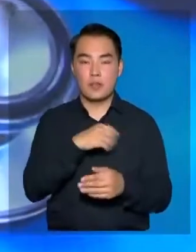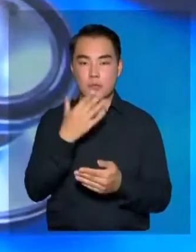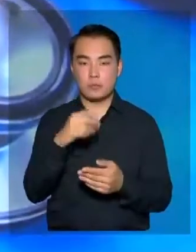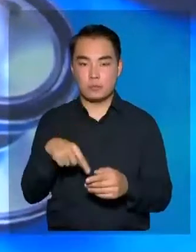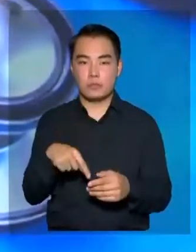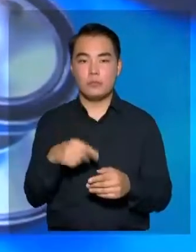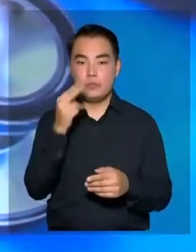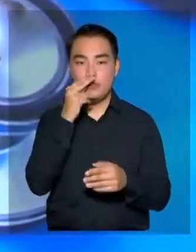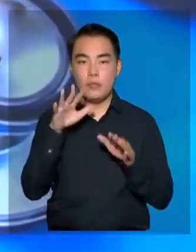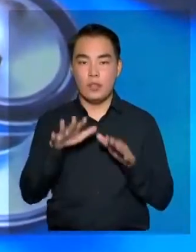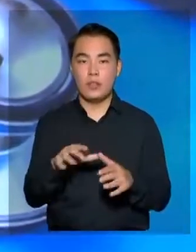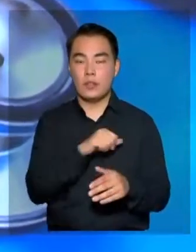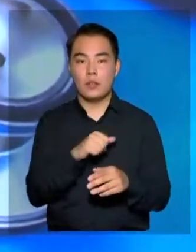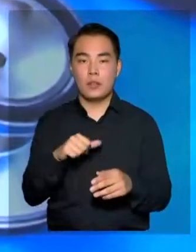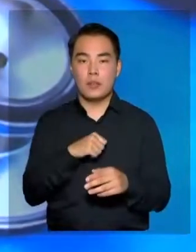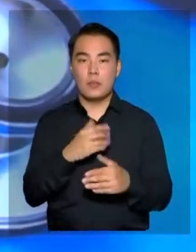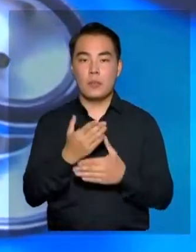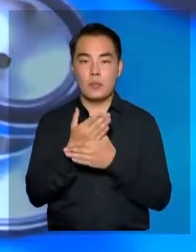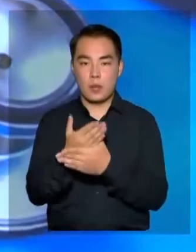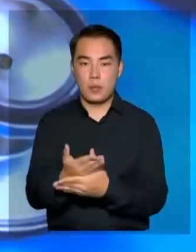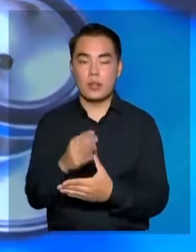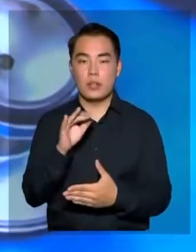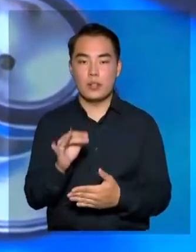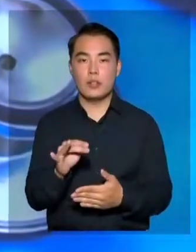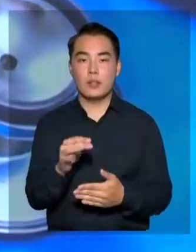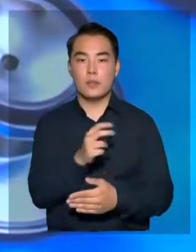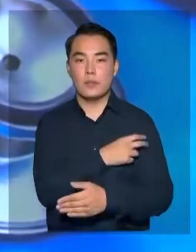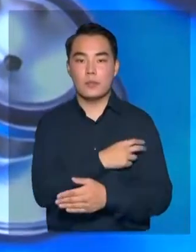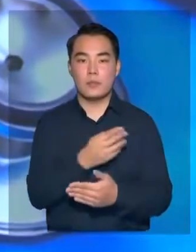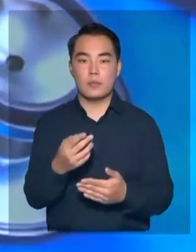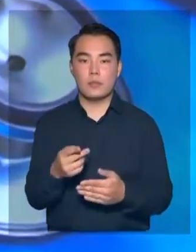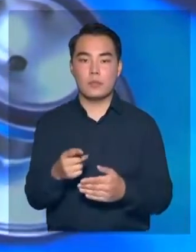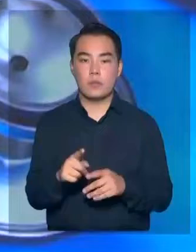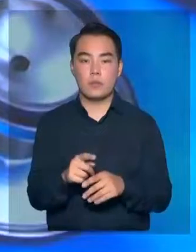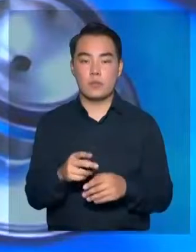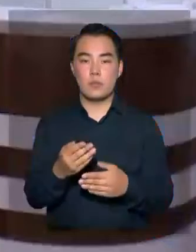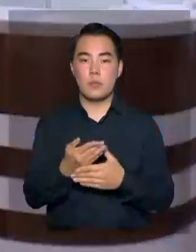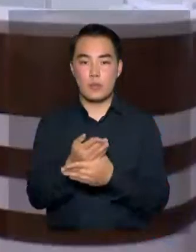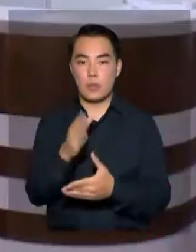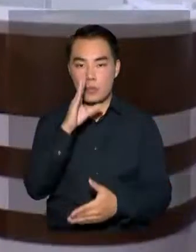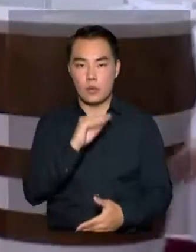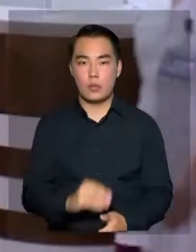алады. Бөлімшенің жай-күйі нешік, әлеуеті қалай? Тілші сабақтасын.